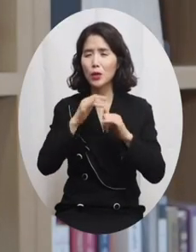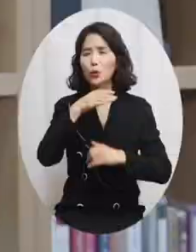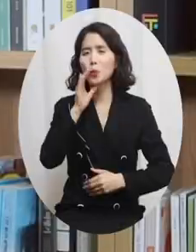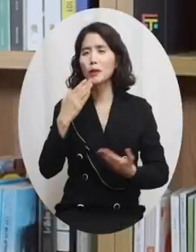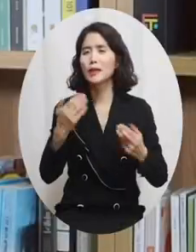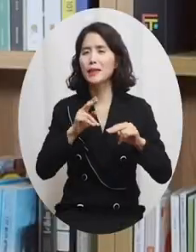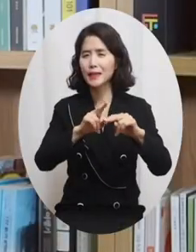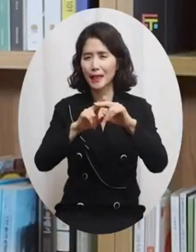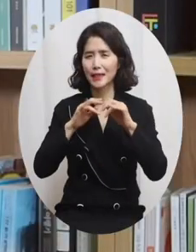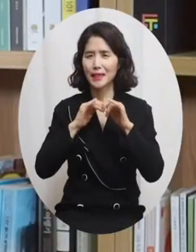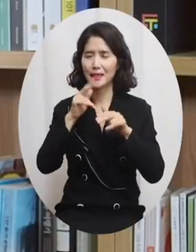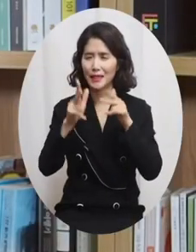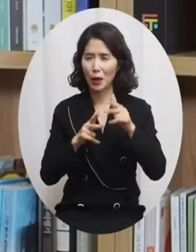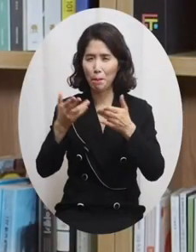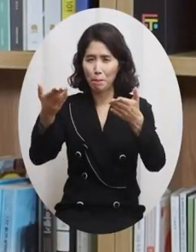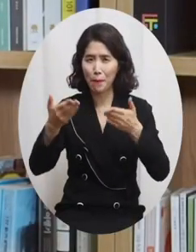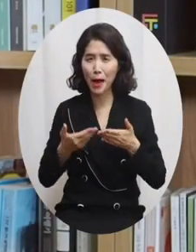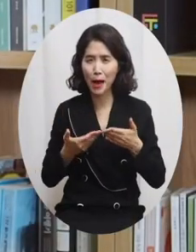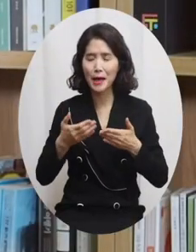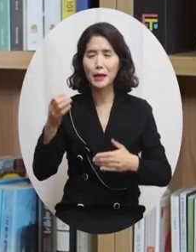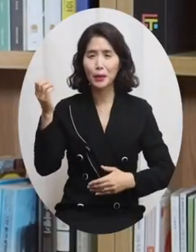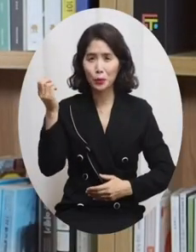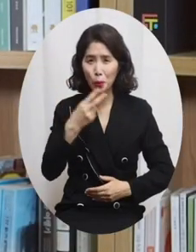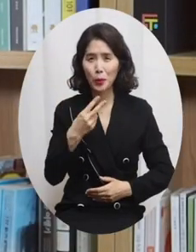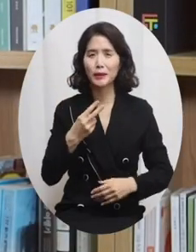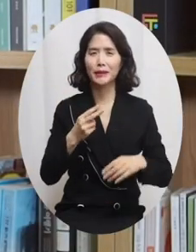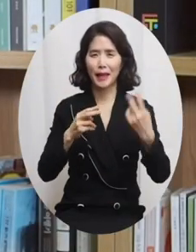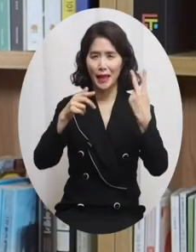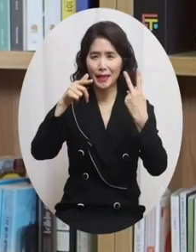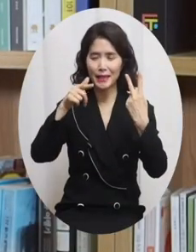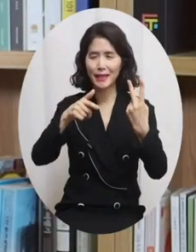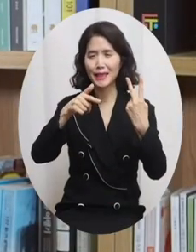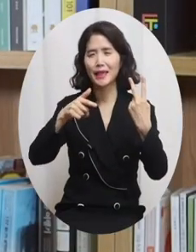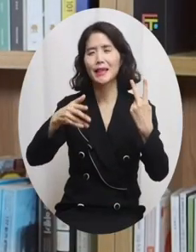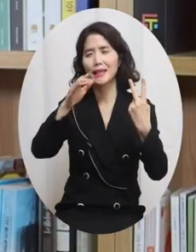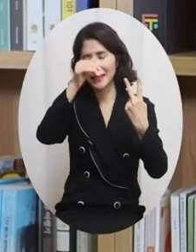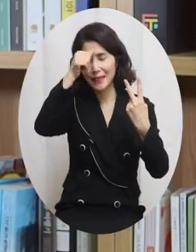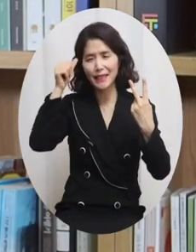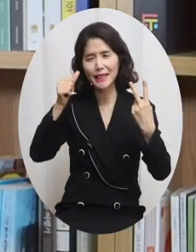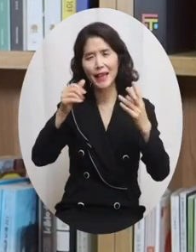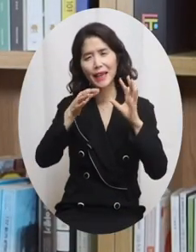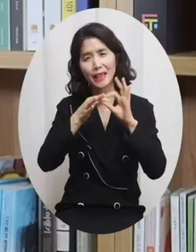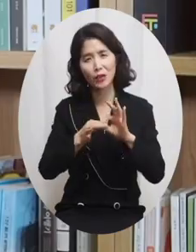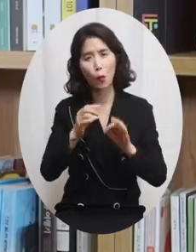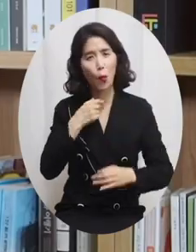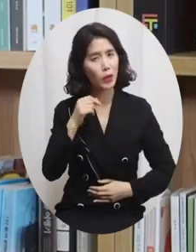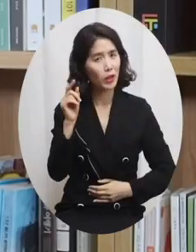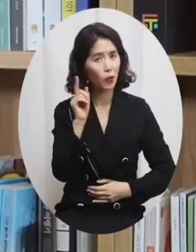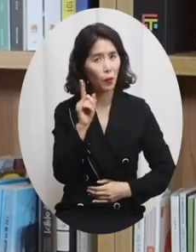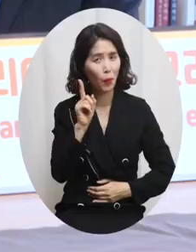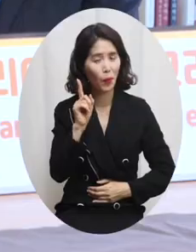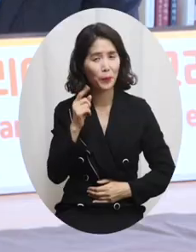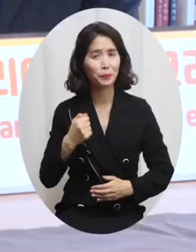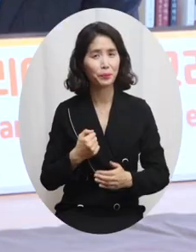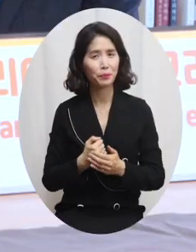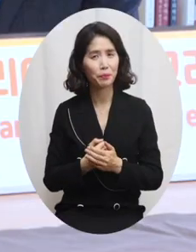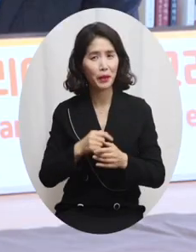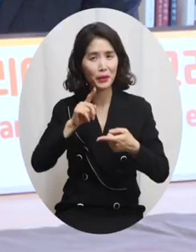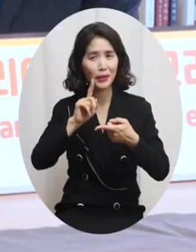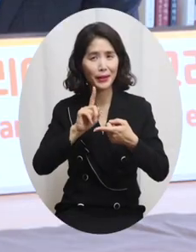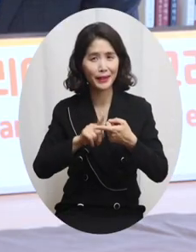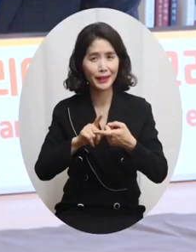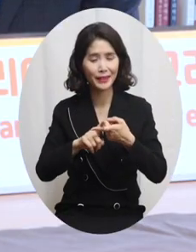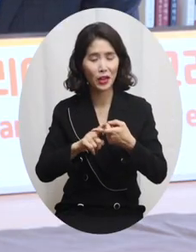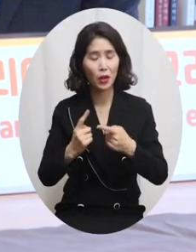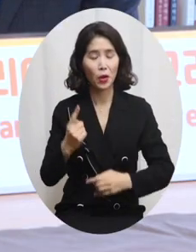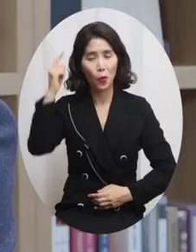받은 거죠. 제2인생기에 대한 이 어르신들의 니즈랄까요? 그런 욕구들 또 그 부분에 대한